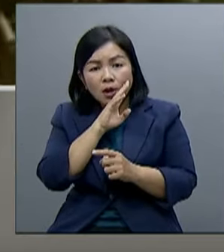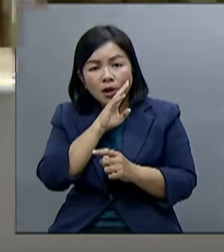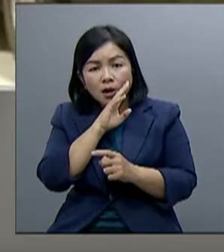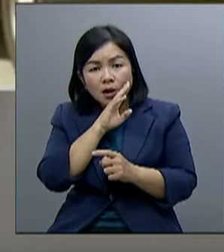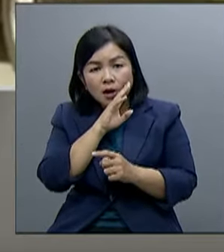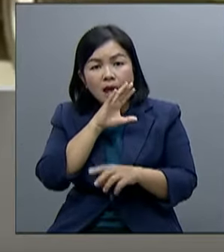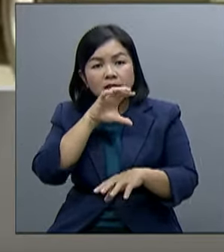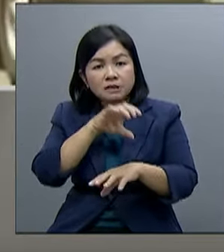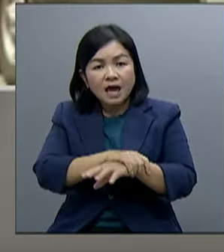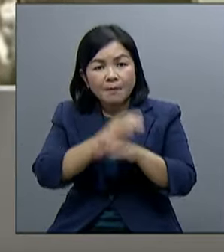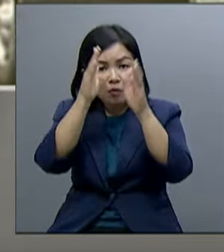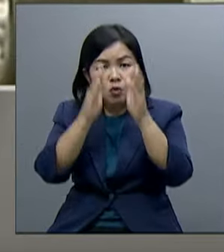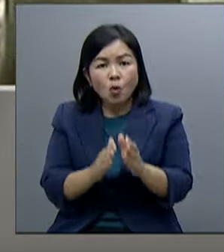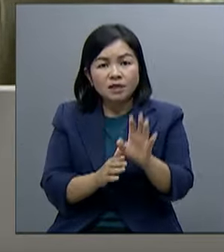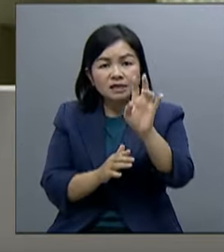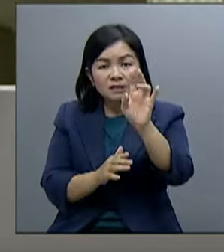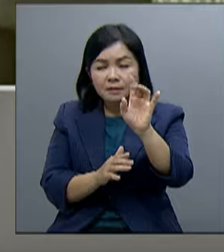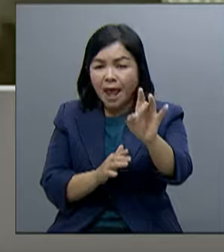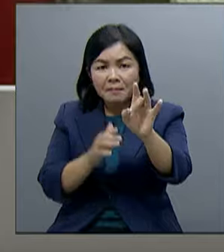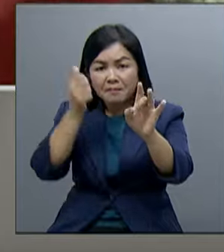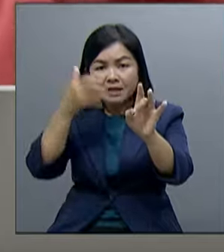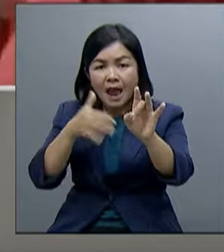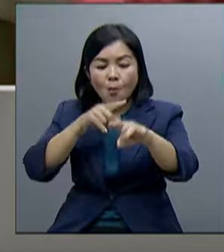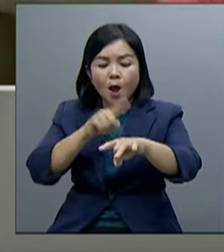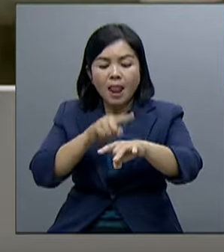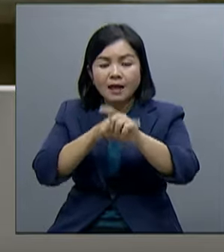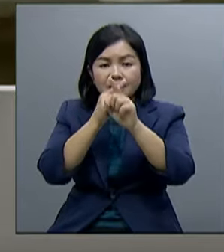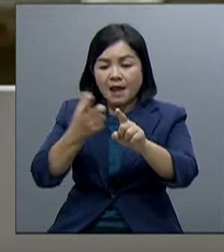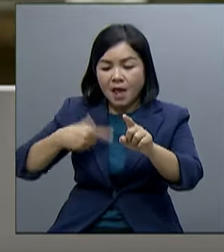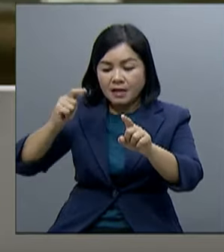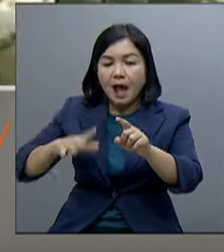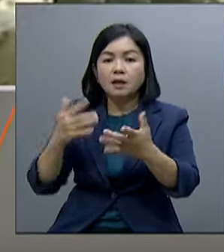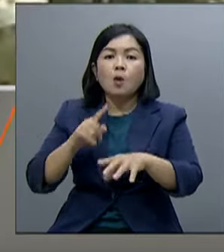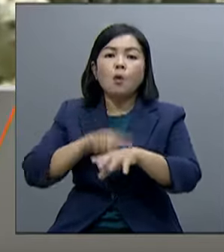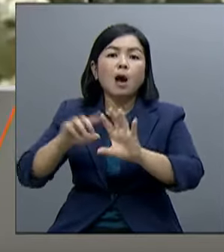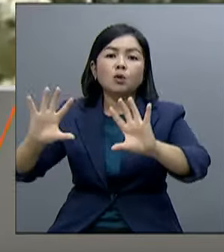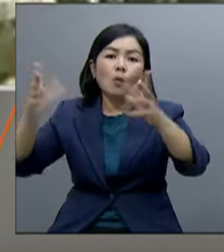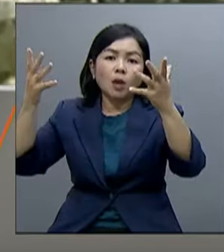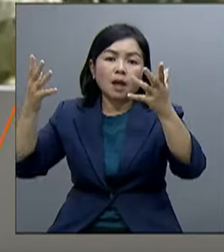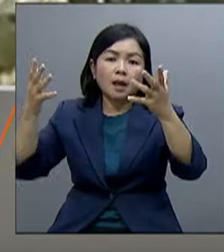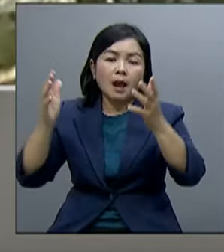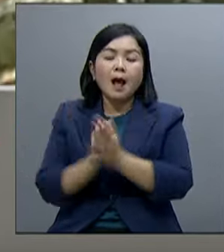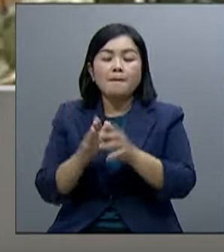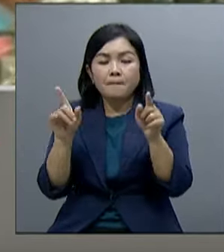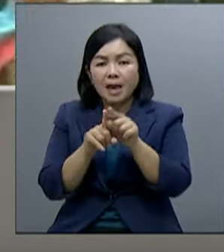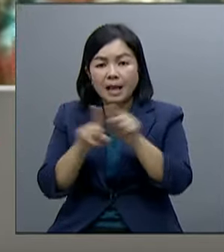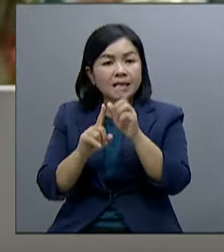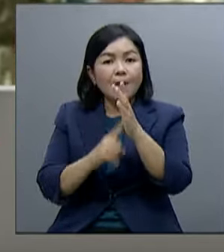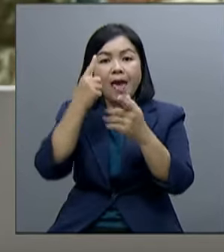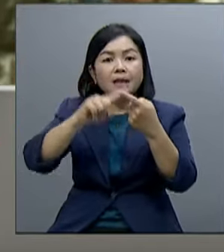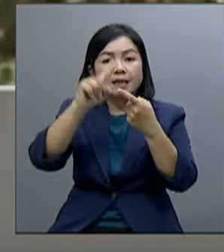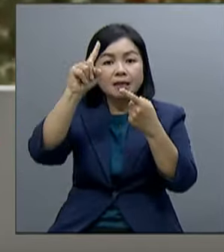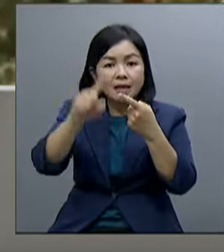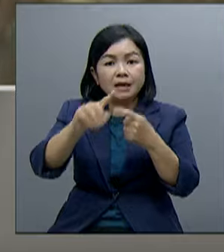นำตัวมาส่งศาได้ทันตามกรอบเวลาก็เท่ากับว่าคดีนี้จะสิ้นสุดลงไปเช่นเดียวกันกับคดีแรกค่ะถ้าหาก